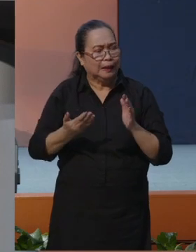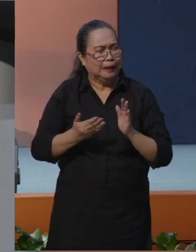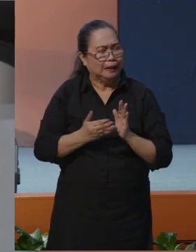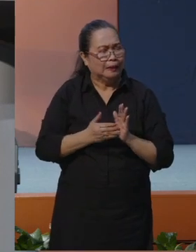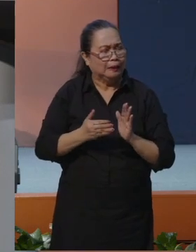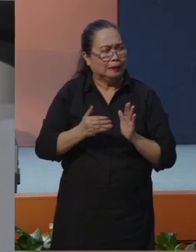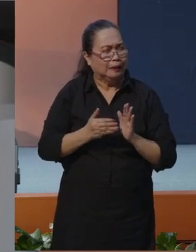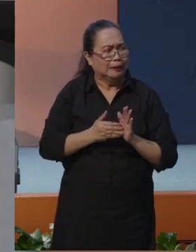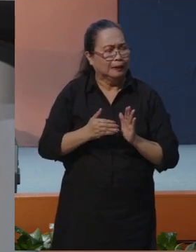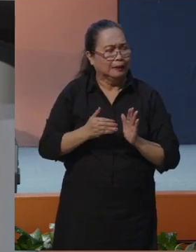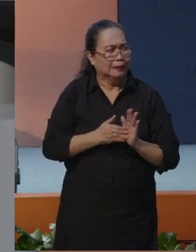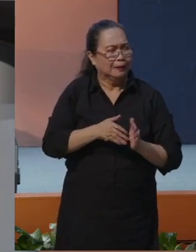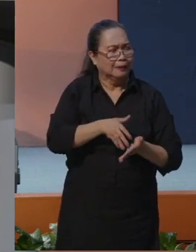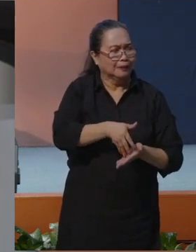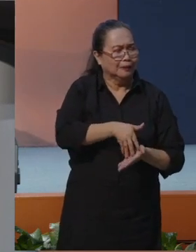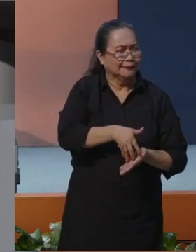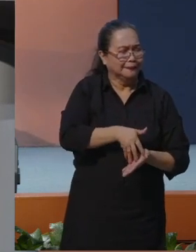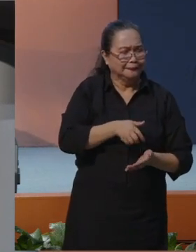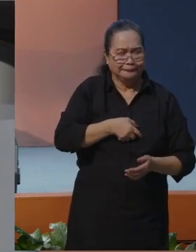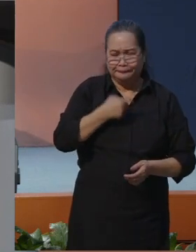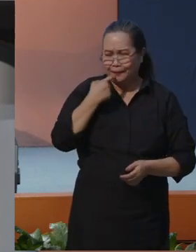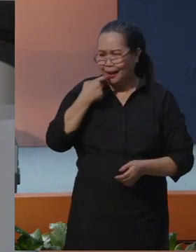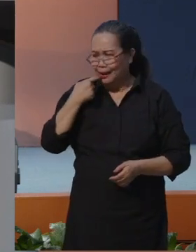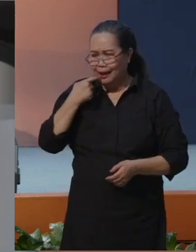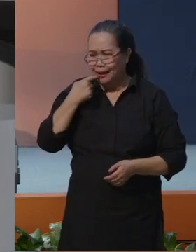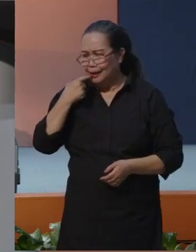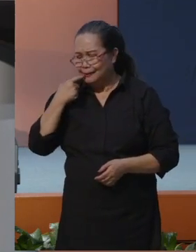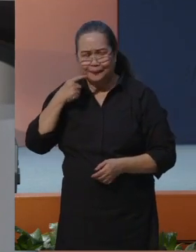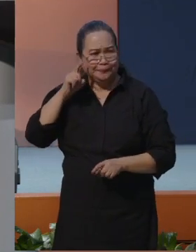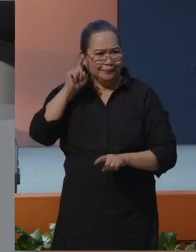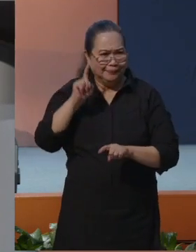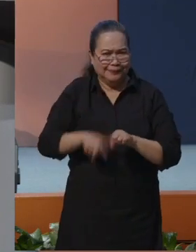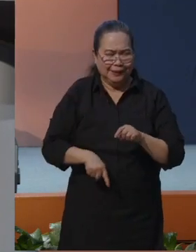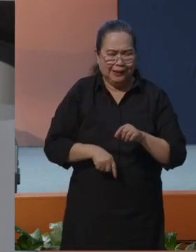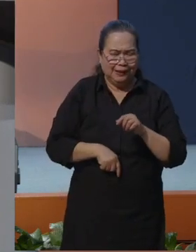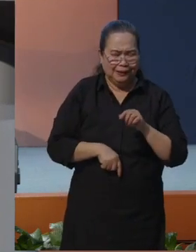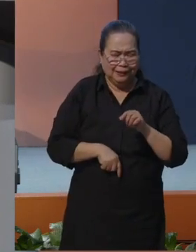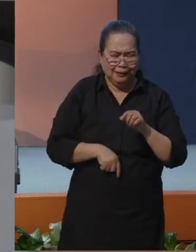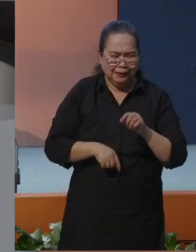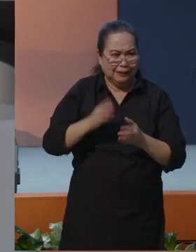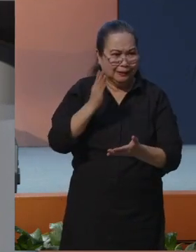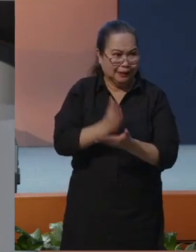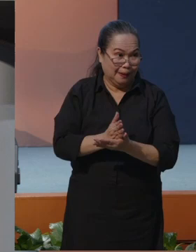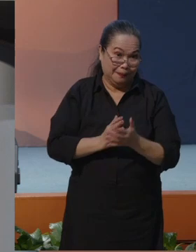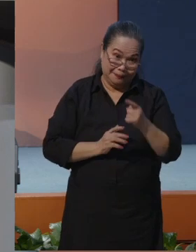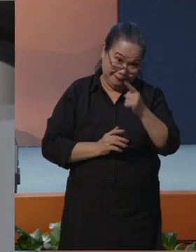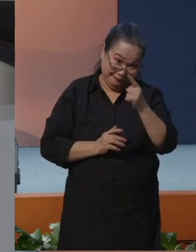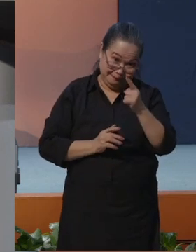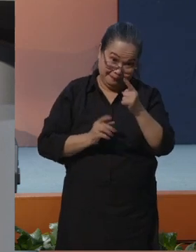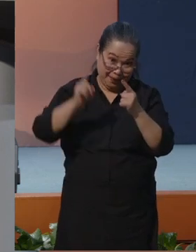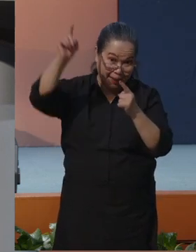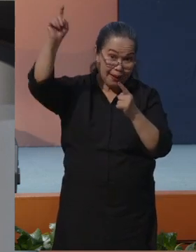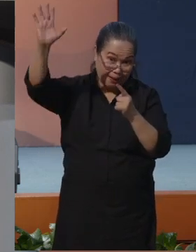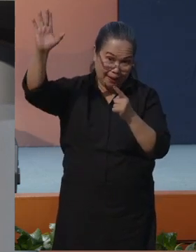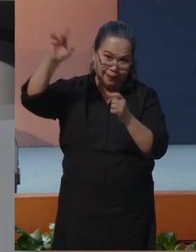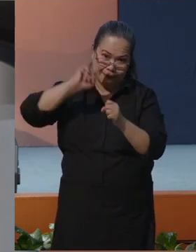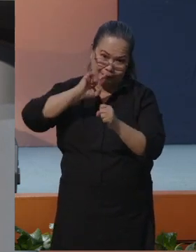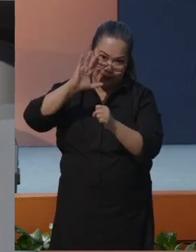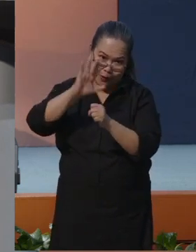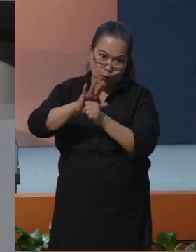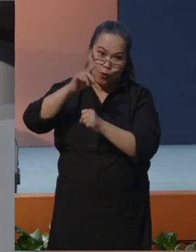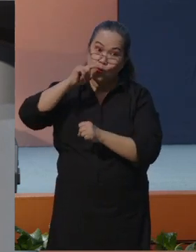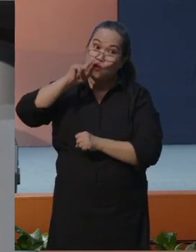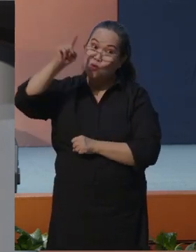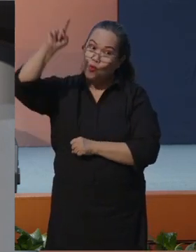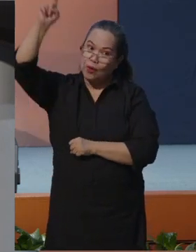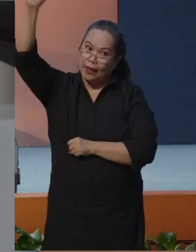na kahinaan na hindi ninyo masawata at ma-overcome? Ang sabi ng Panginoon, if God is